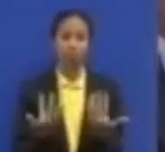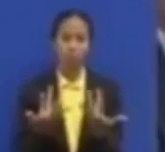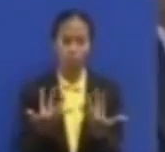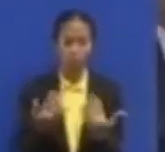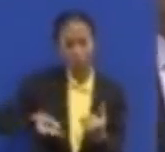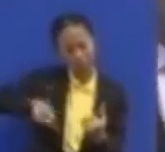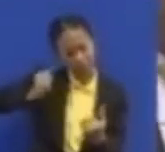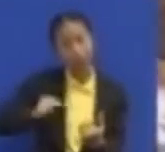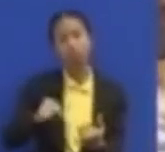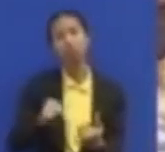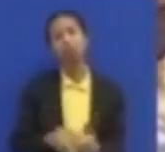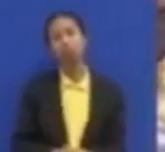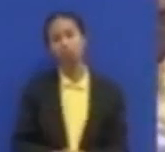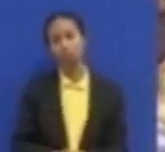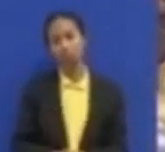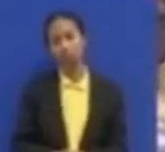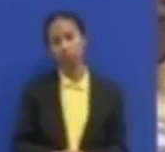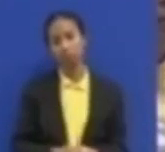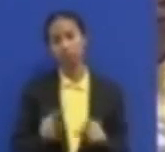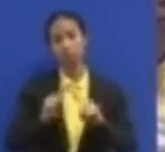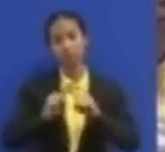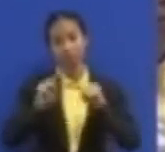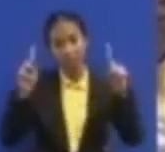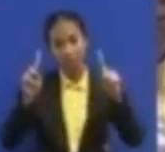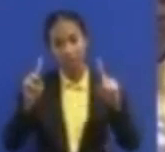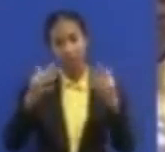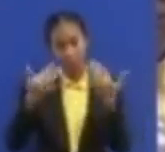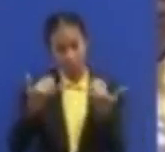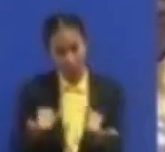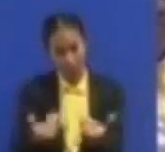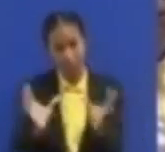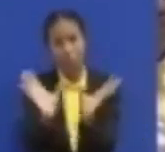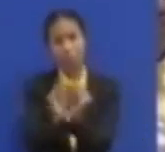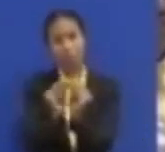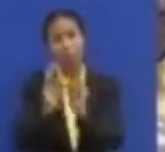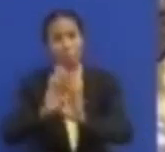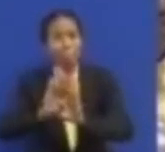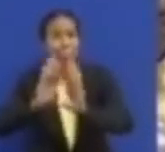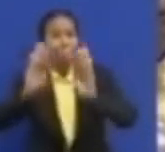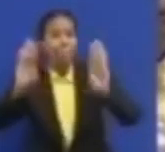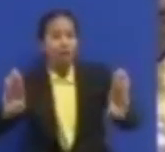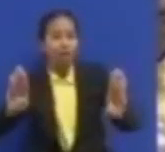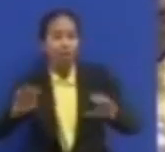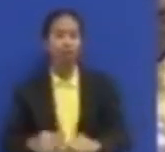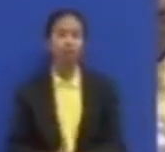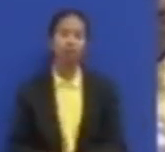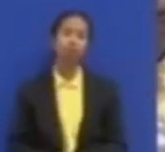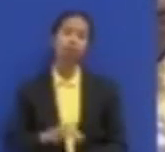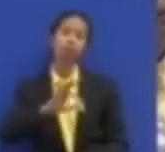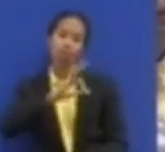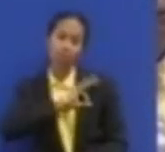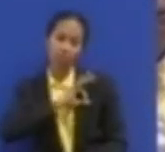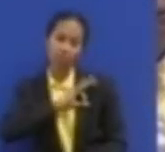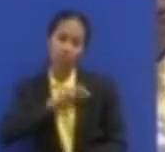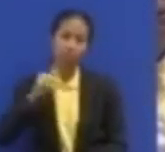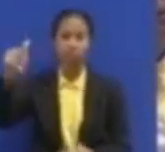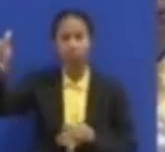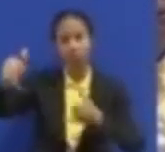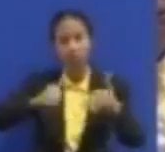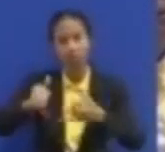ปีท่านประธานแต่พอเปิดสภาพี่น้องเราสมาชิกเราบอกว่าขอเ